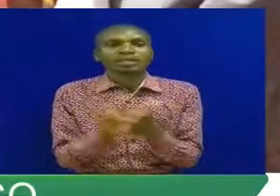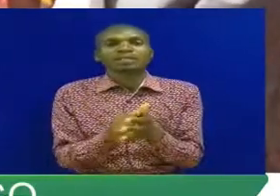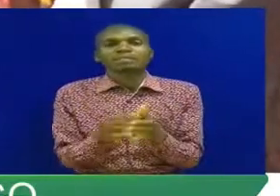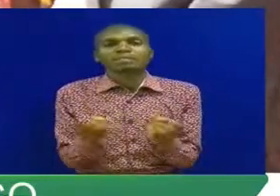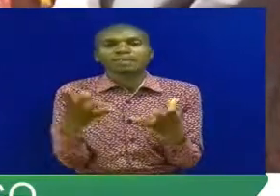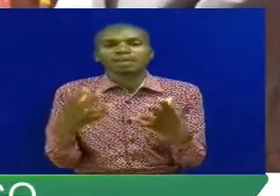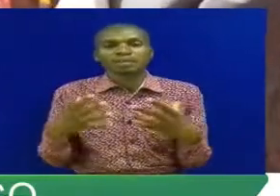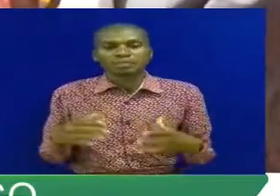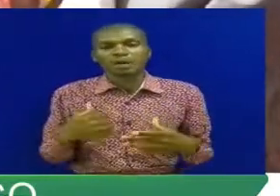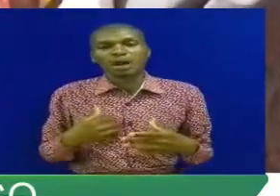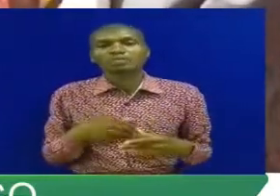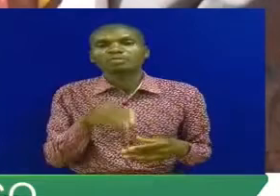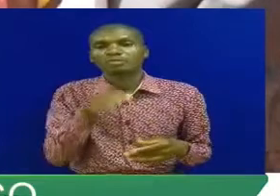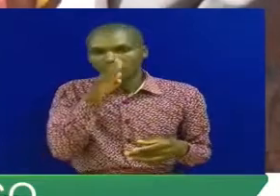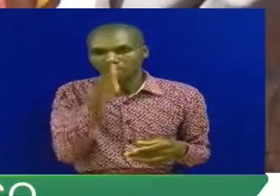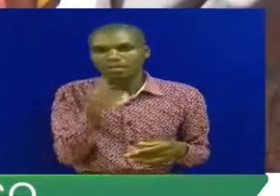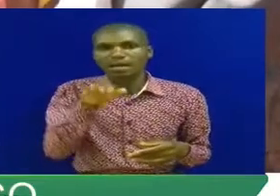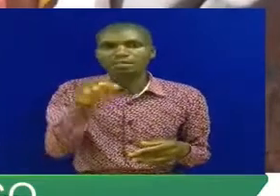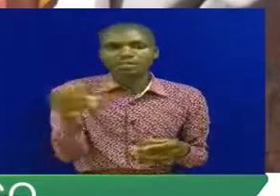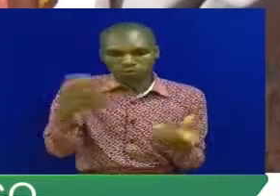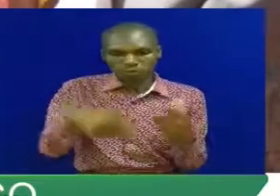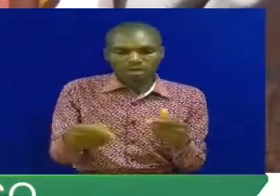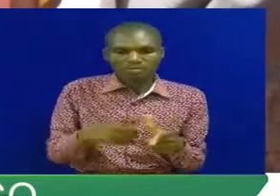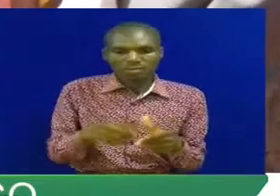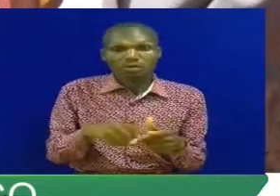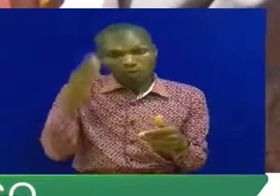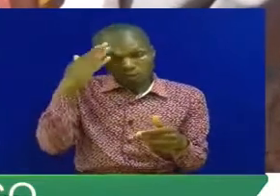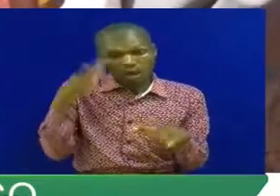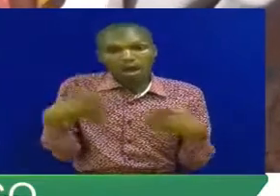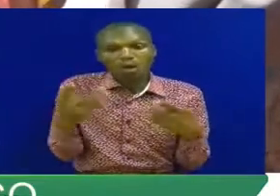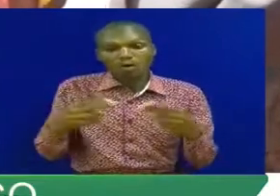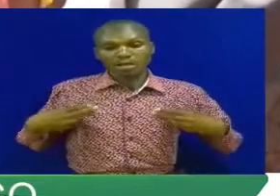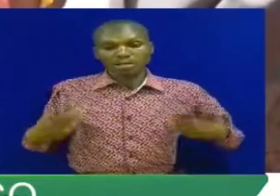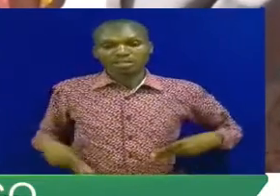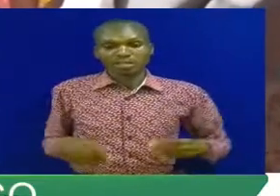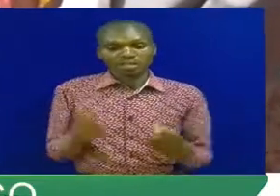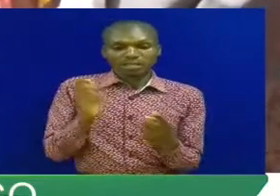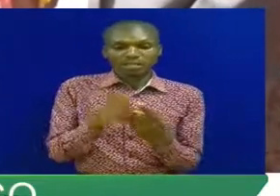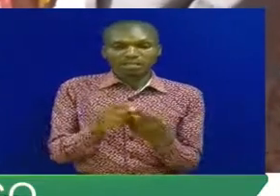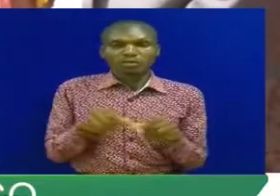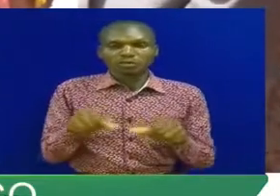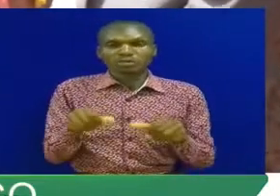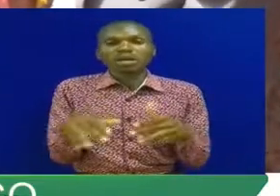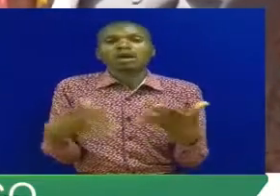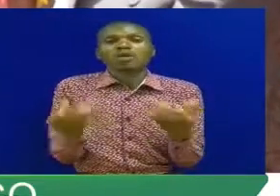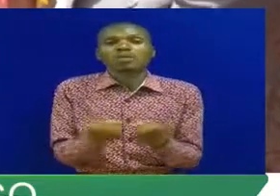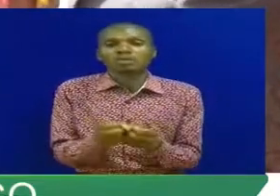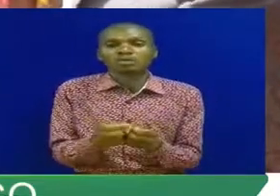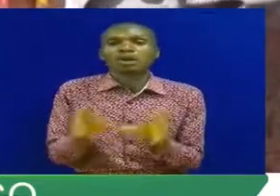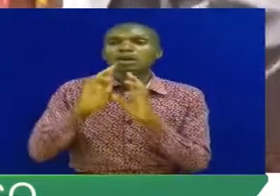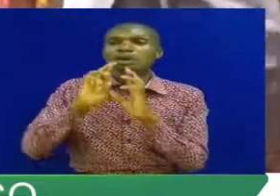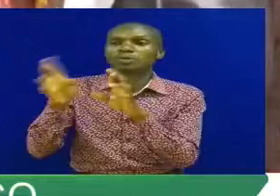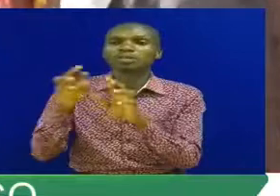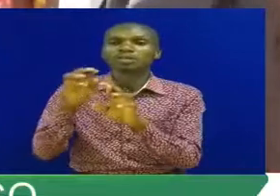na kumanya emebele ya boke bochenu na kibagenderete. Ginko ripotelea egeta seni kiandizi TV kuru waga iga